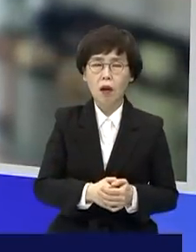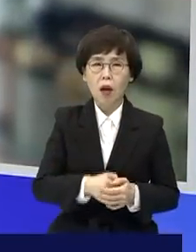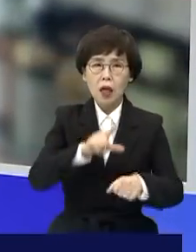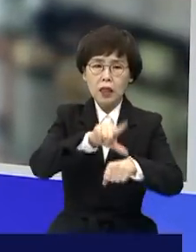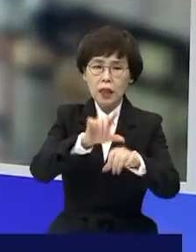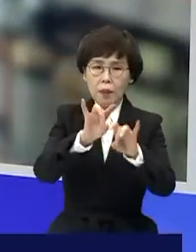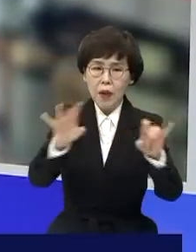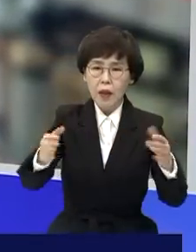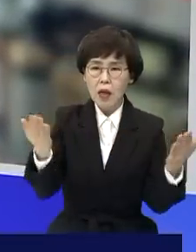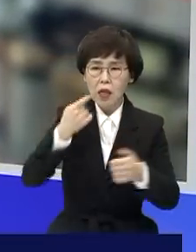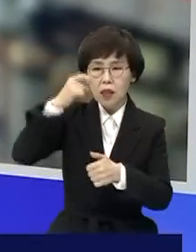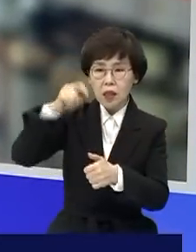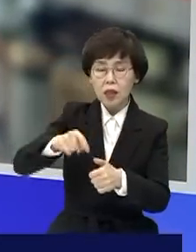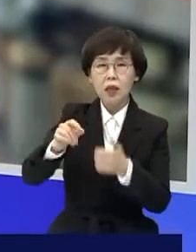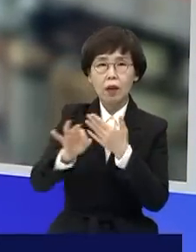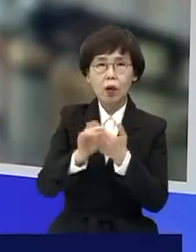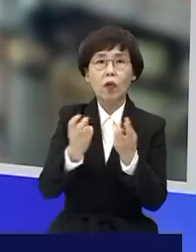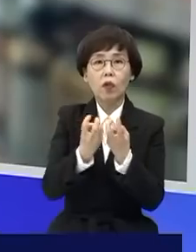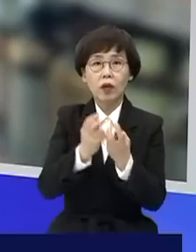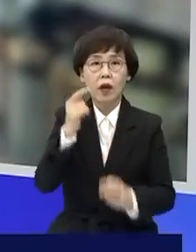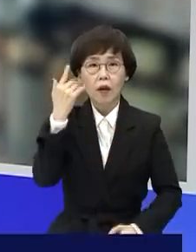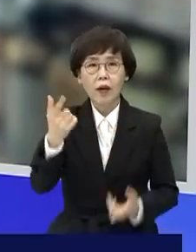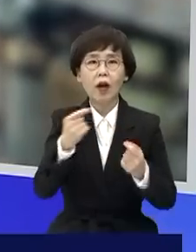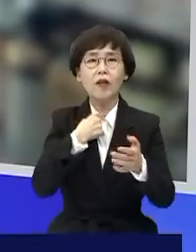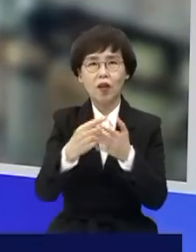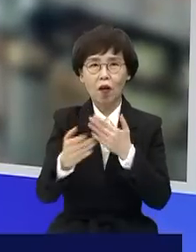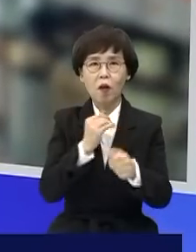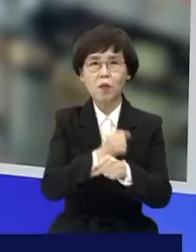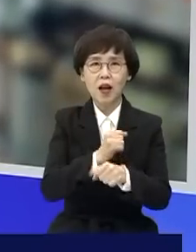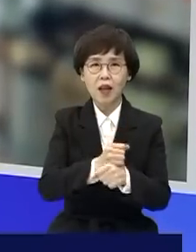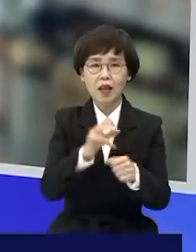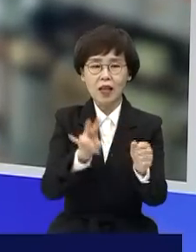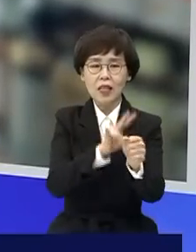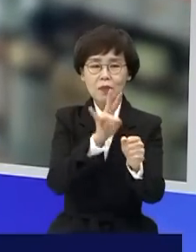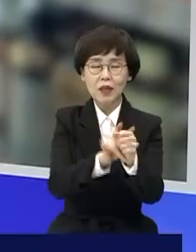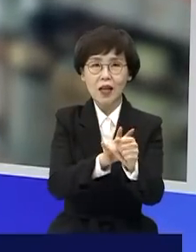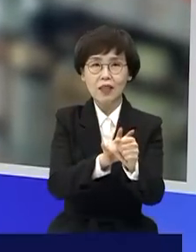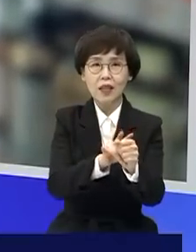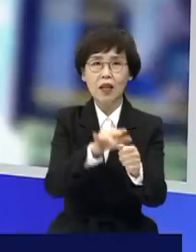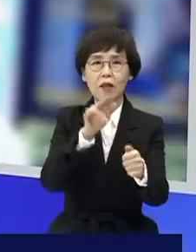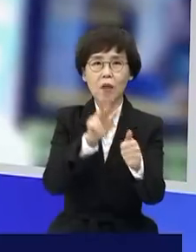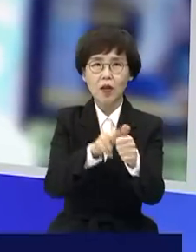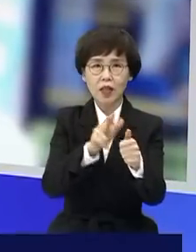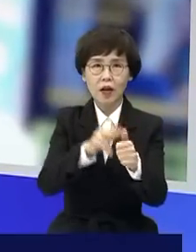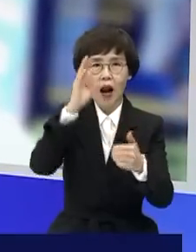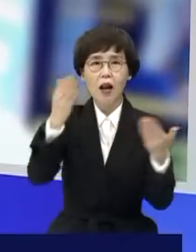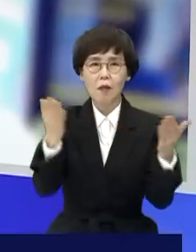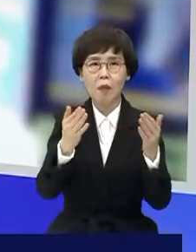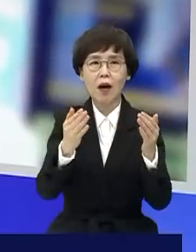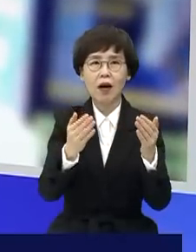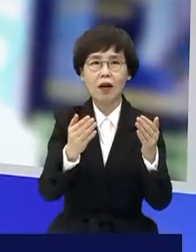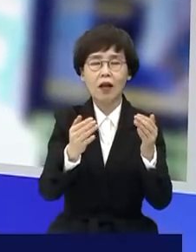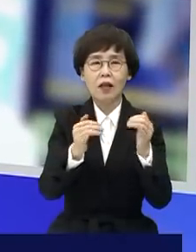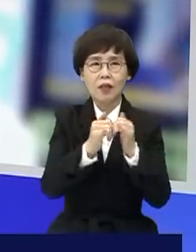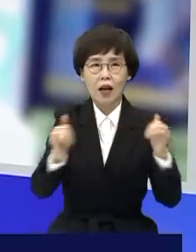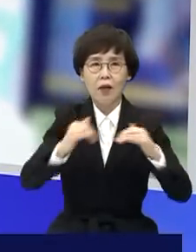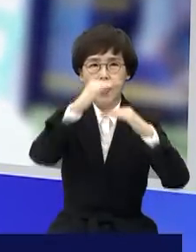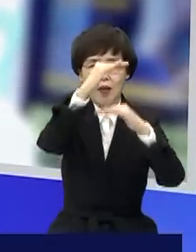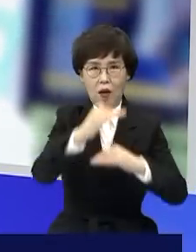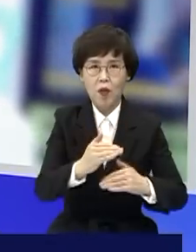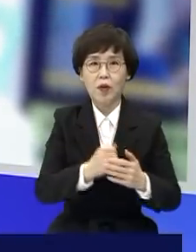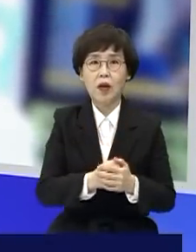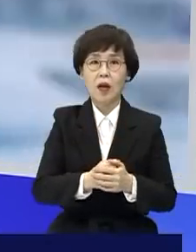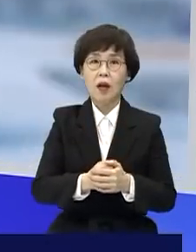업무 지시가 내려온다면 어떨까요? 이런 경험을 한 편의점 아르바이트생의 사연이 화제입니다. 5클릭 첫 번째 검색어는